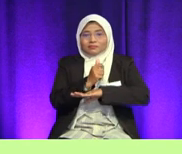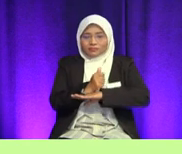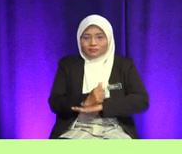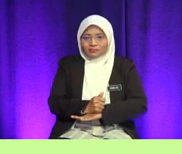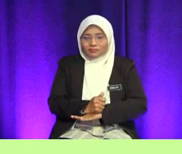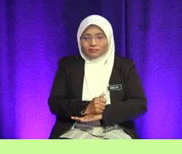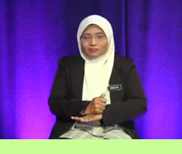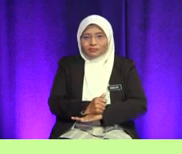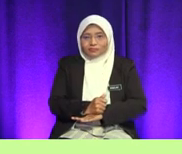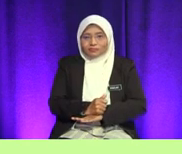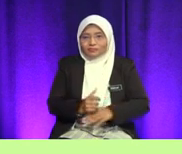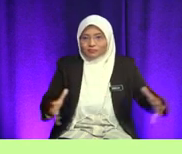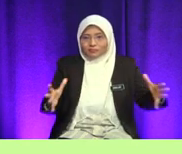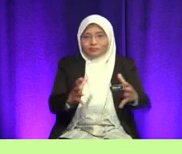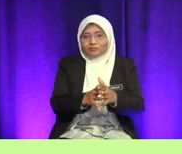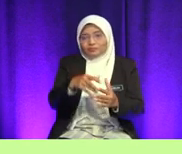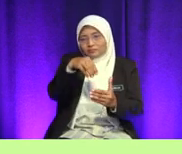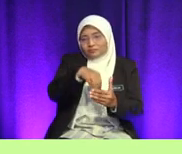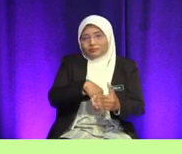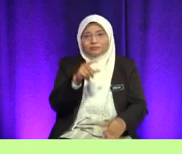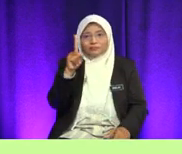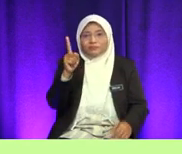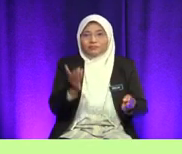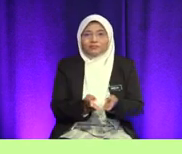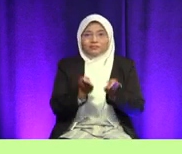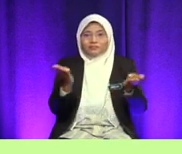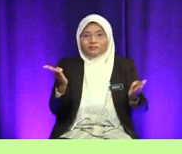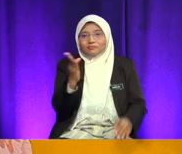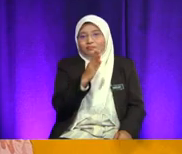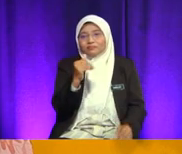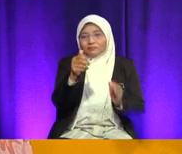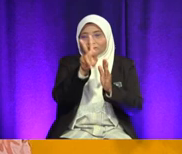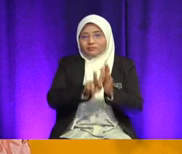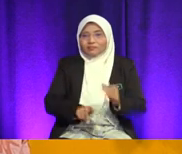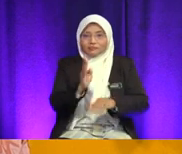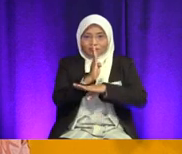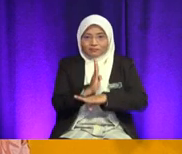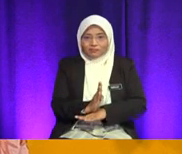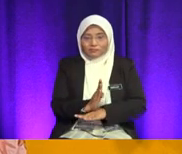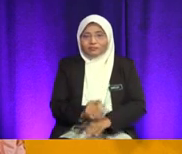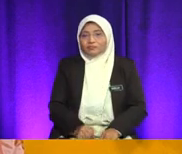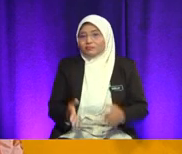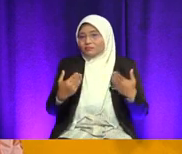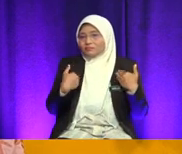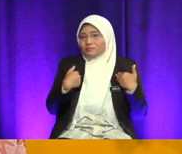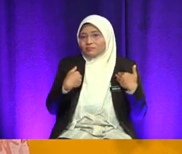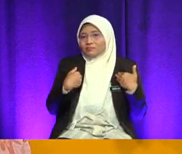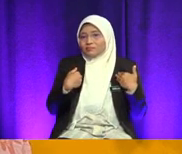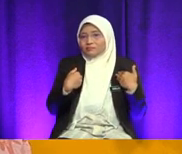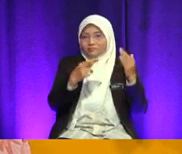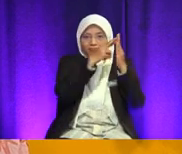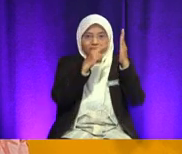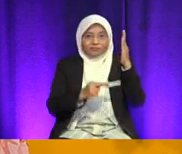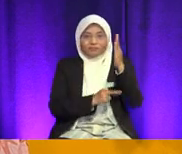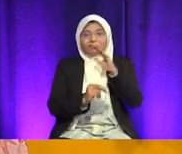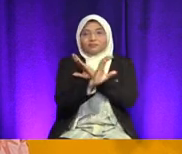disatukan melalui satu bahasa dan kebudayaan buku negara serta identity National